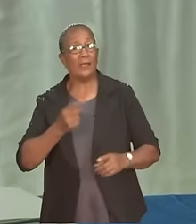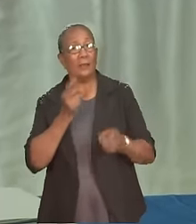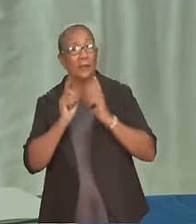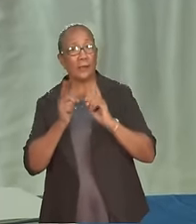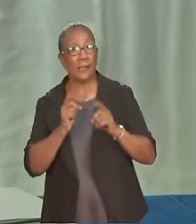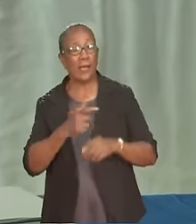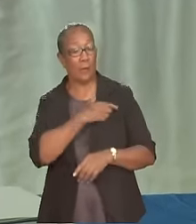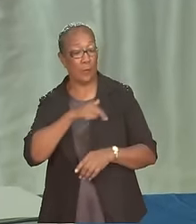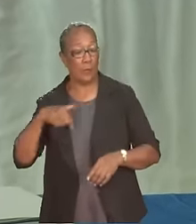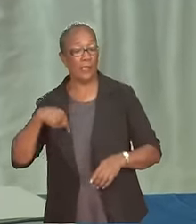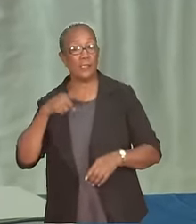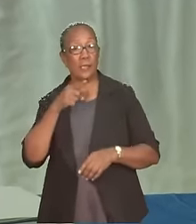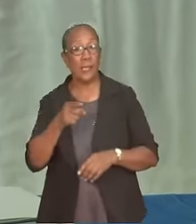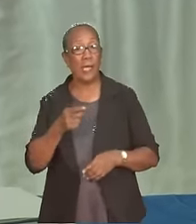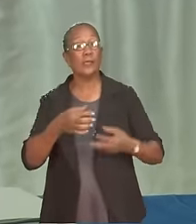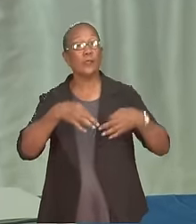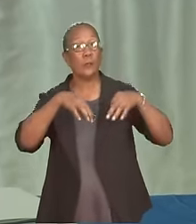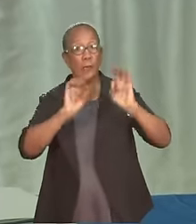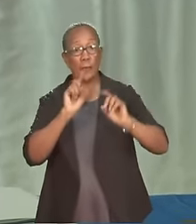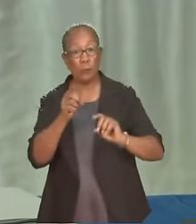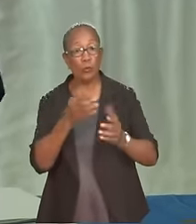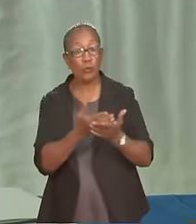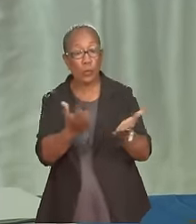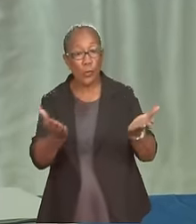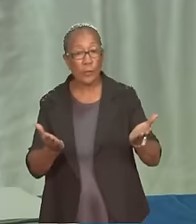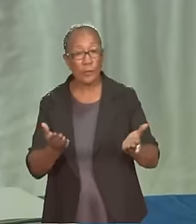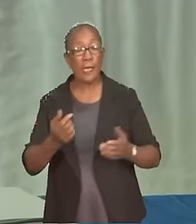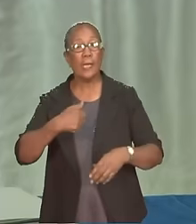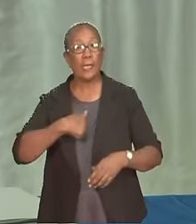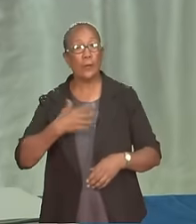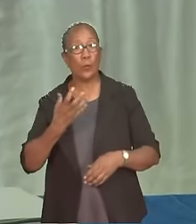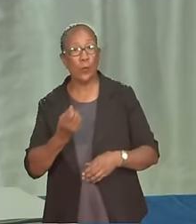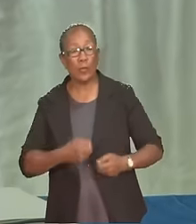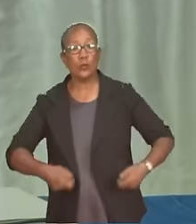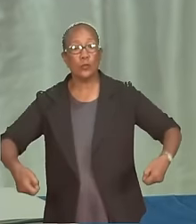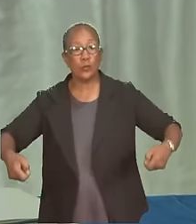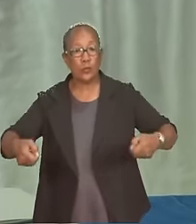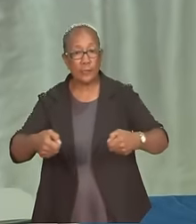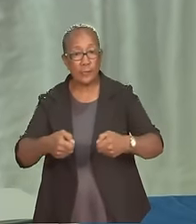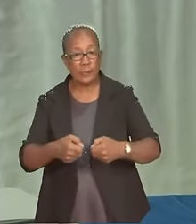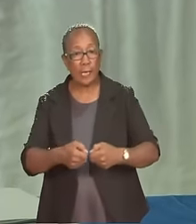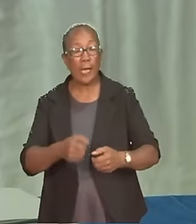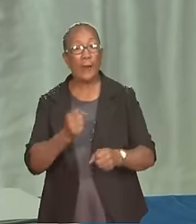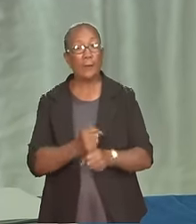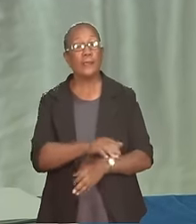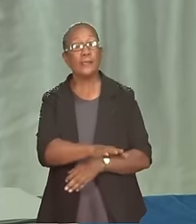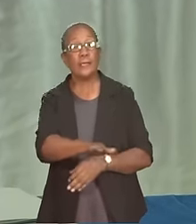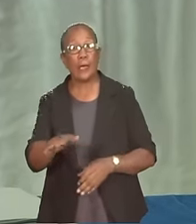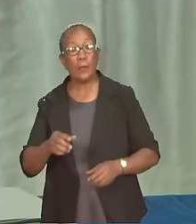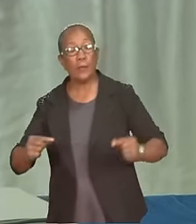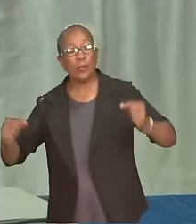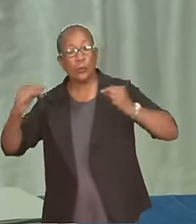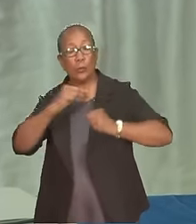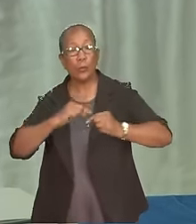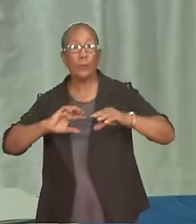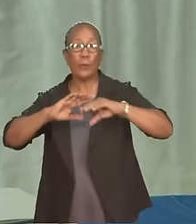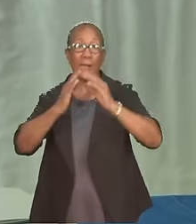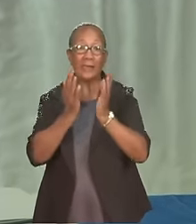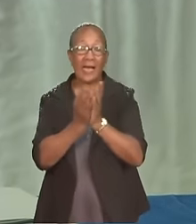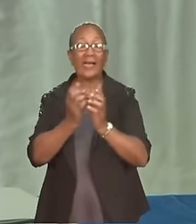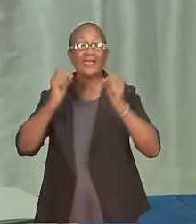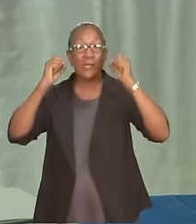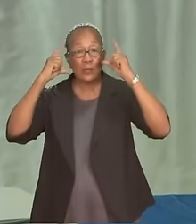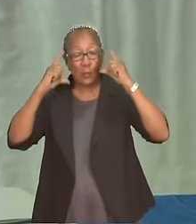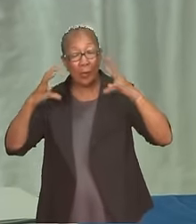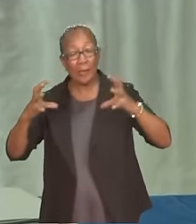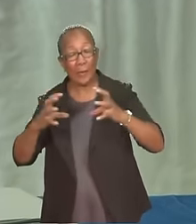uw gasbeleid moet zo eruit zien. Nee, ik wil een sociaal-maatschappelijke en wetenschappelijke discussie hebben met alle betrokken deskundigen,